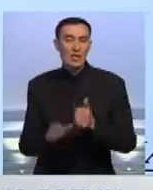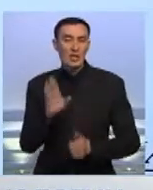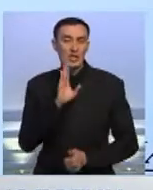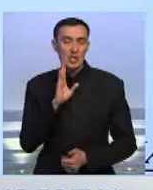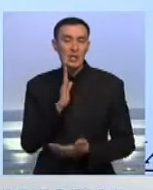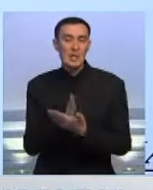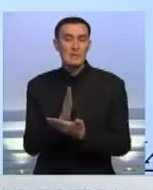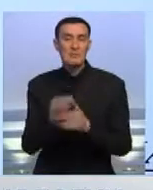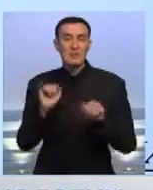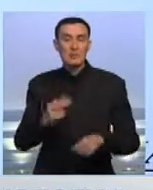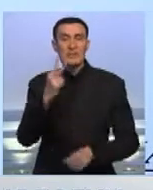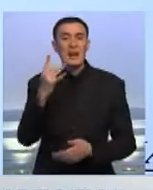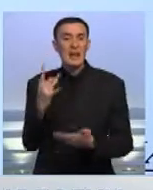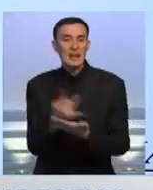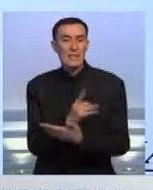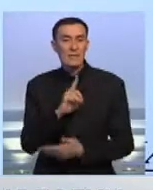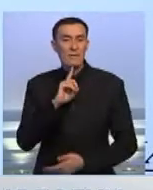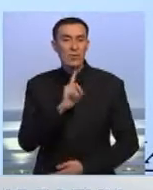имеет возможность два раза в год